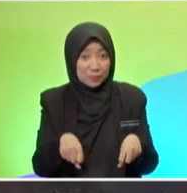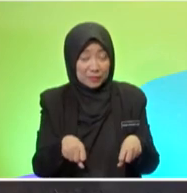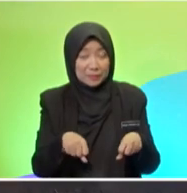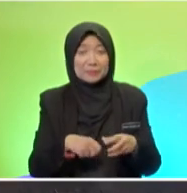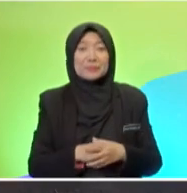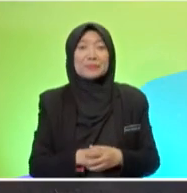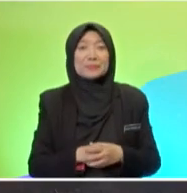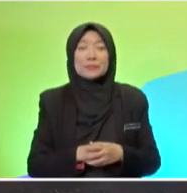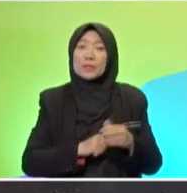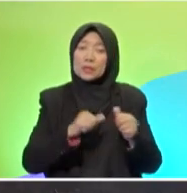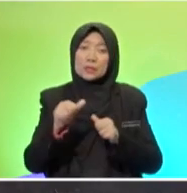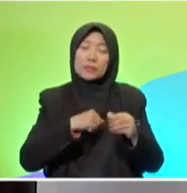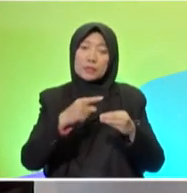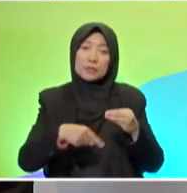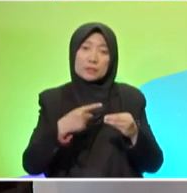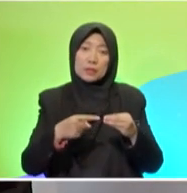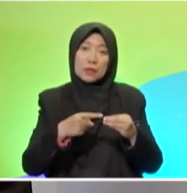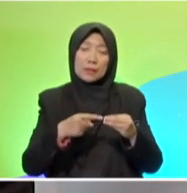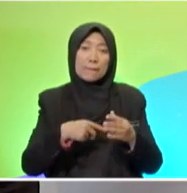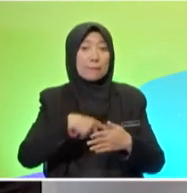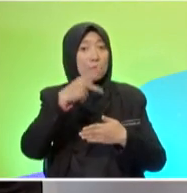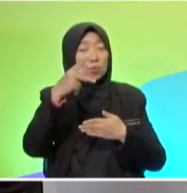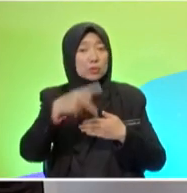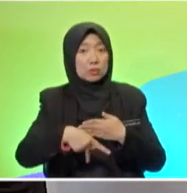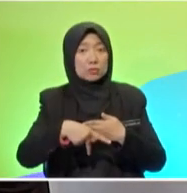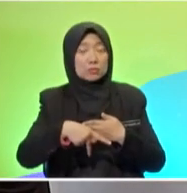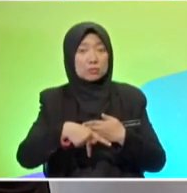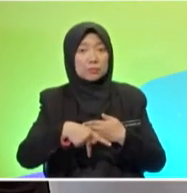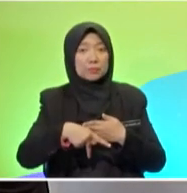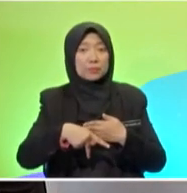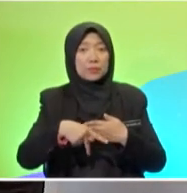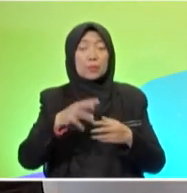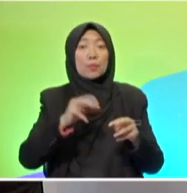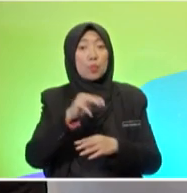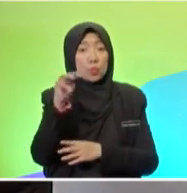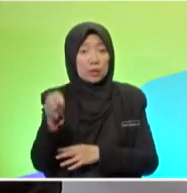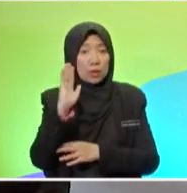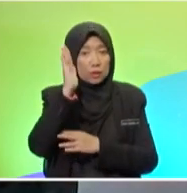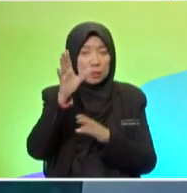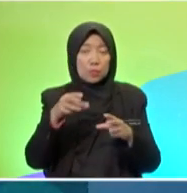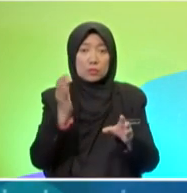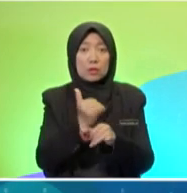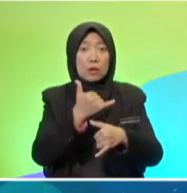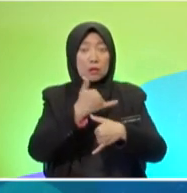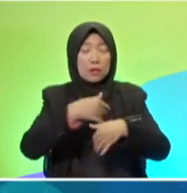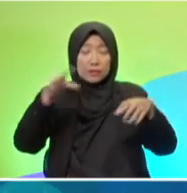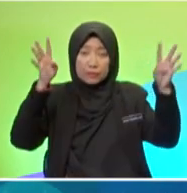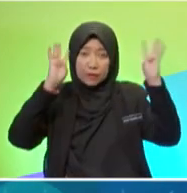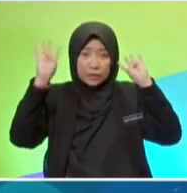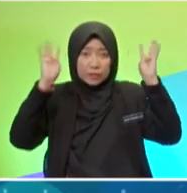activity ini adalah berasaskan Project murid ini akan menghasilkan satu karya kreatif tentang